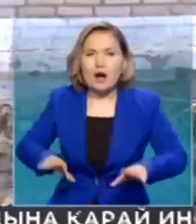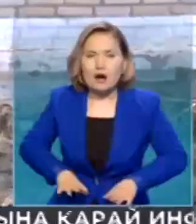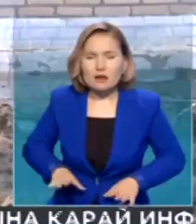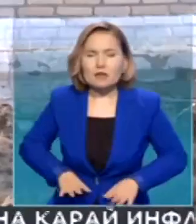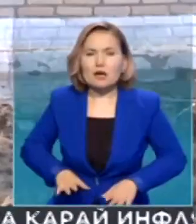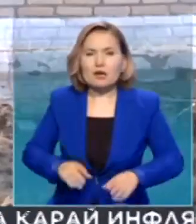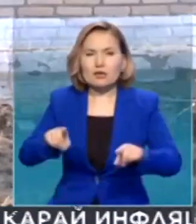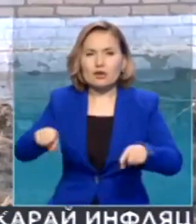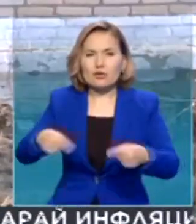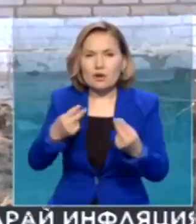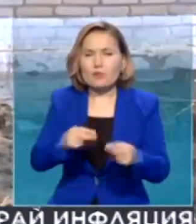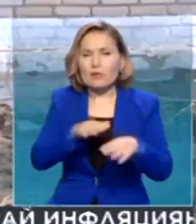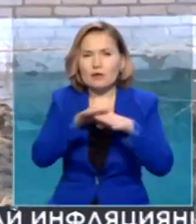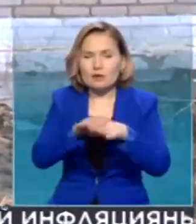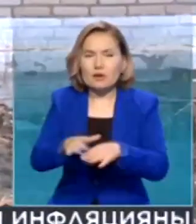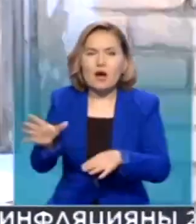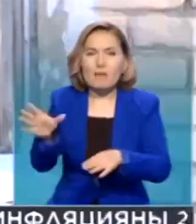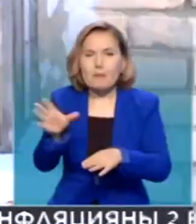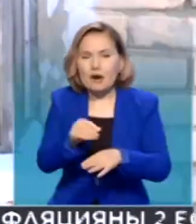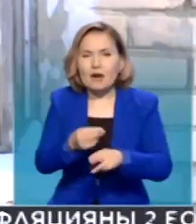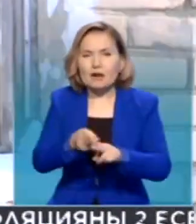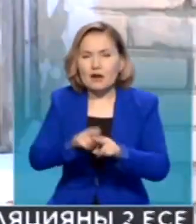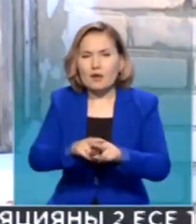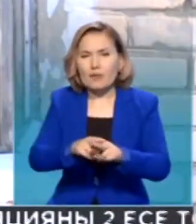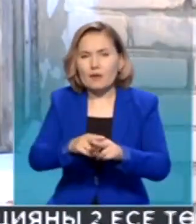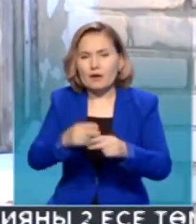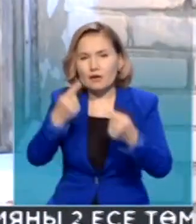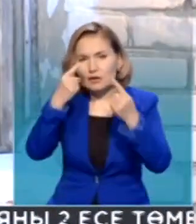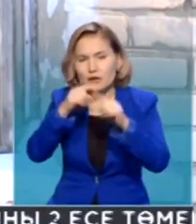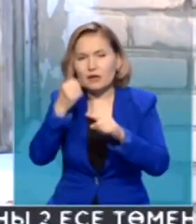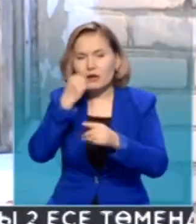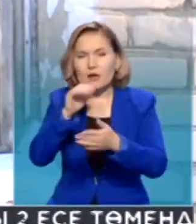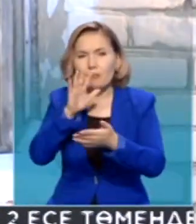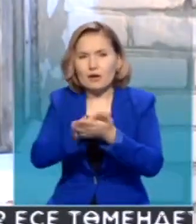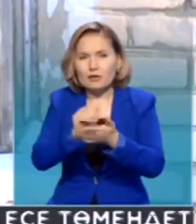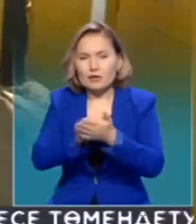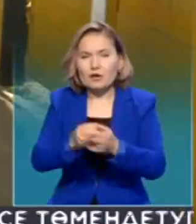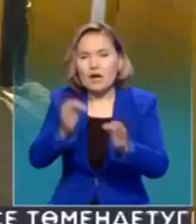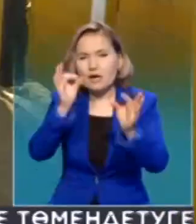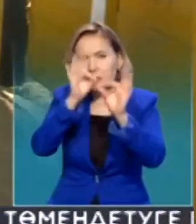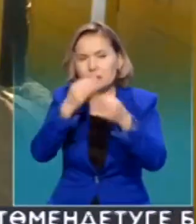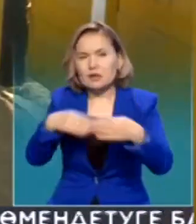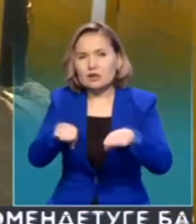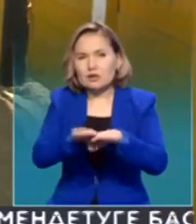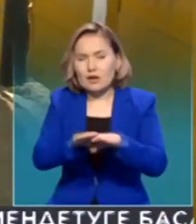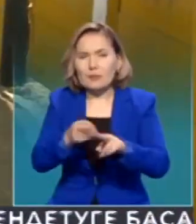қаржыландырудың болмауынан жабдықтардың бәрі ескіріп, мүлкі талан-таражға түсіп, зертханада